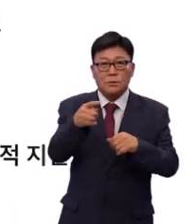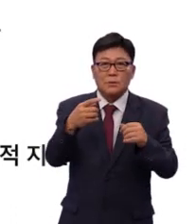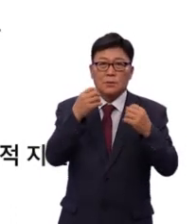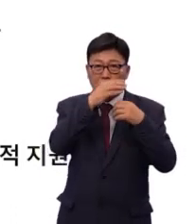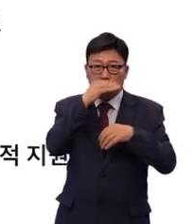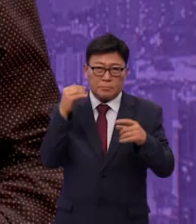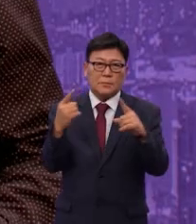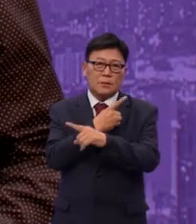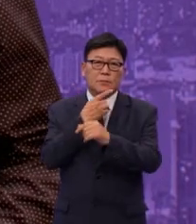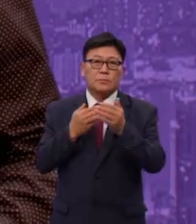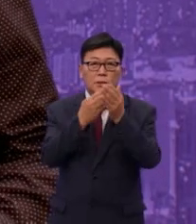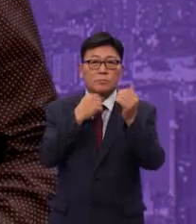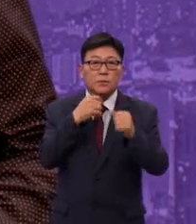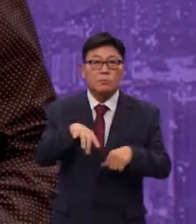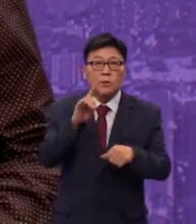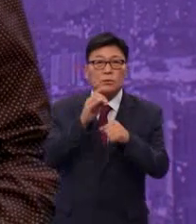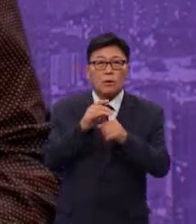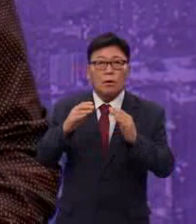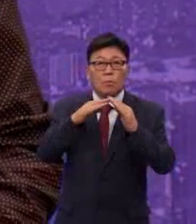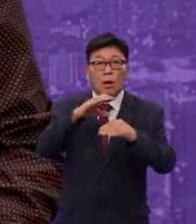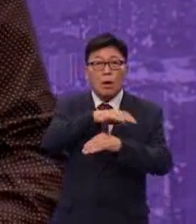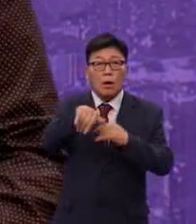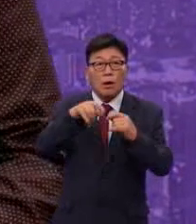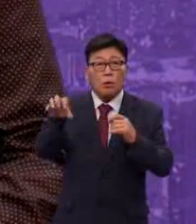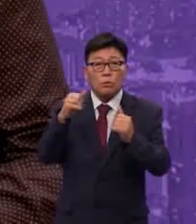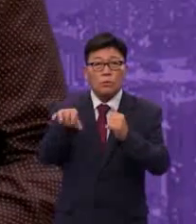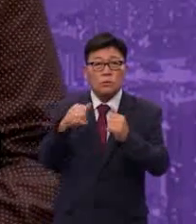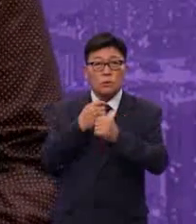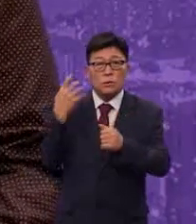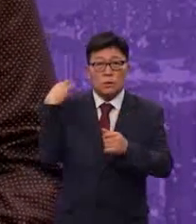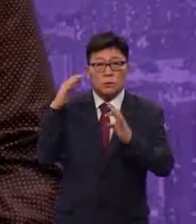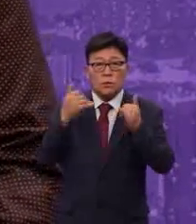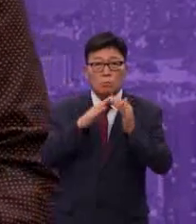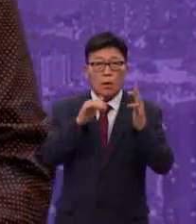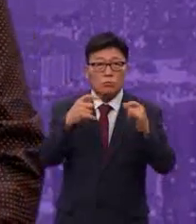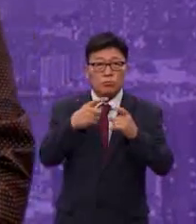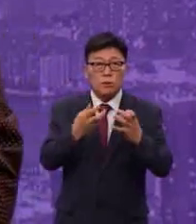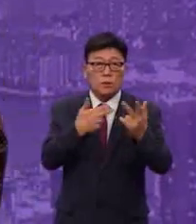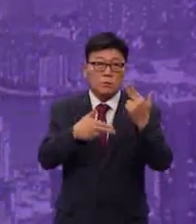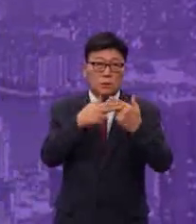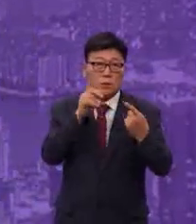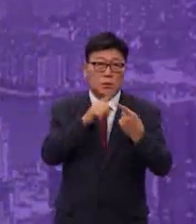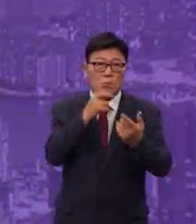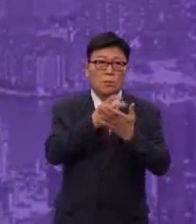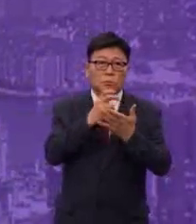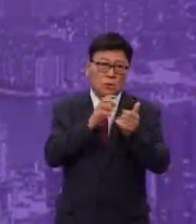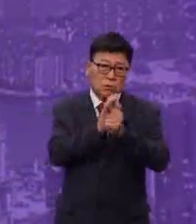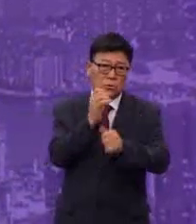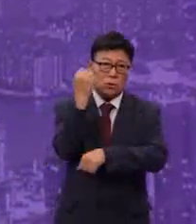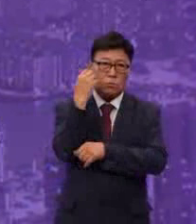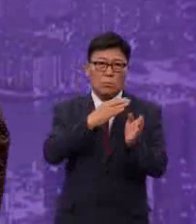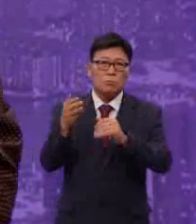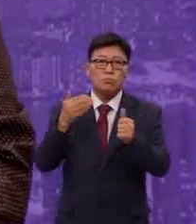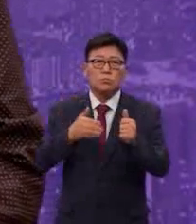개선을 요청하고자 합니다. 우선적으로 마을 공동체 주체가 되는 마을 주민협의회에 대한 법적 지원 근거를 마련해 주시고, 두